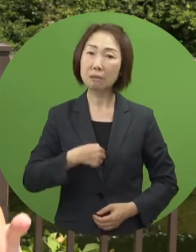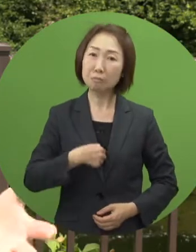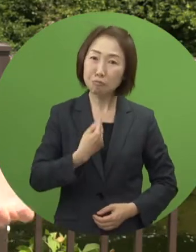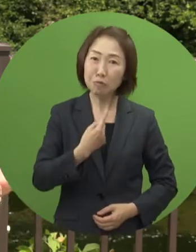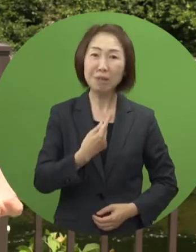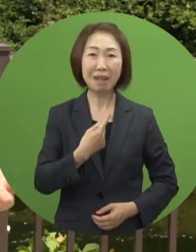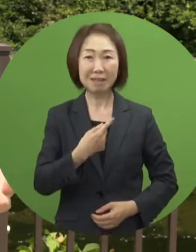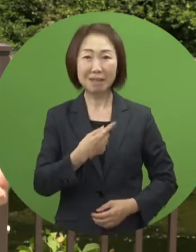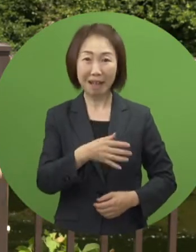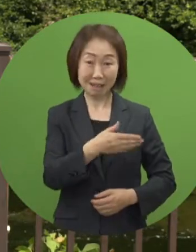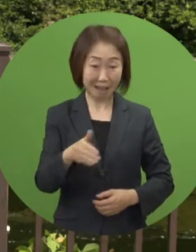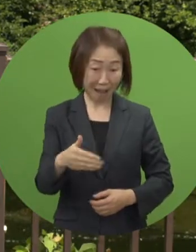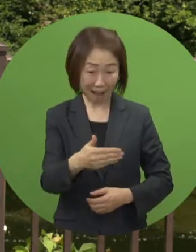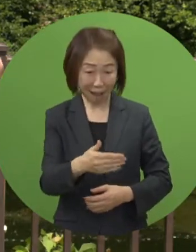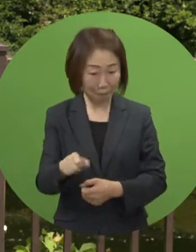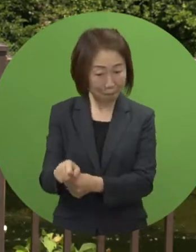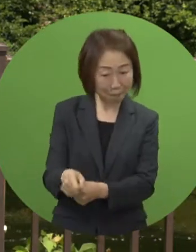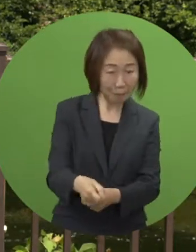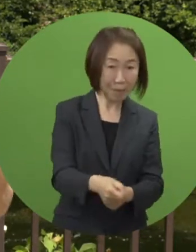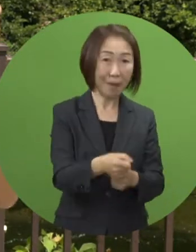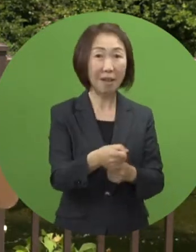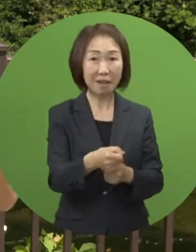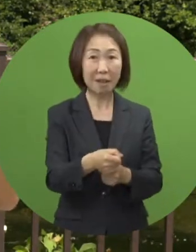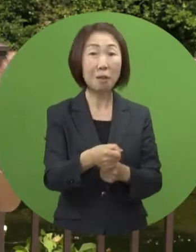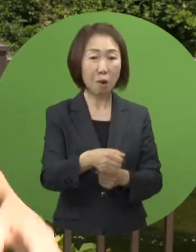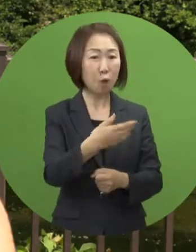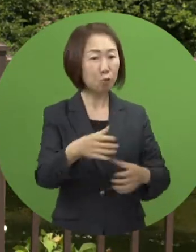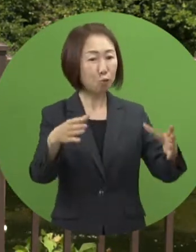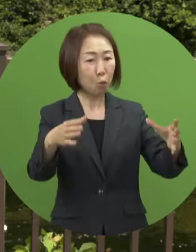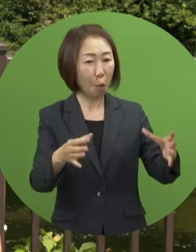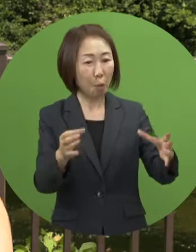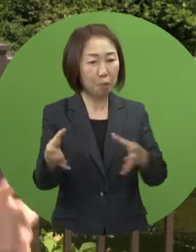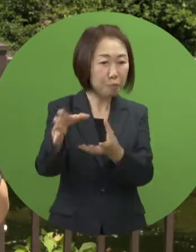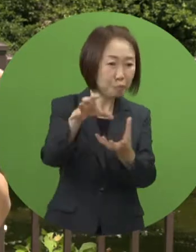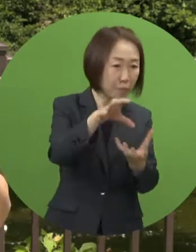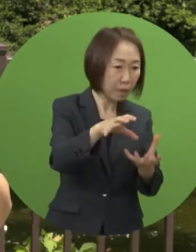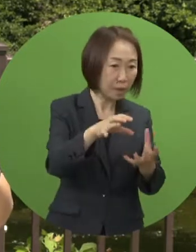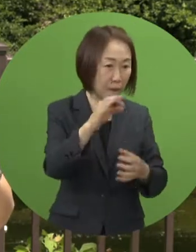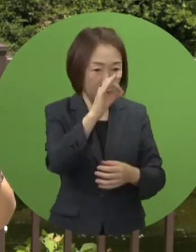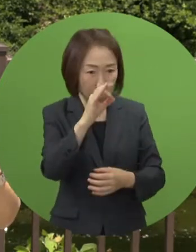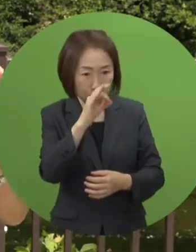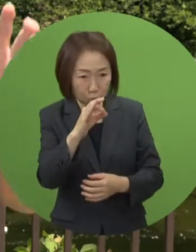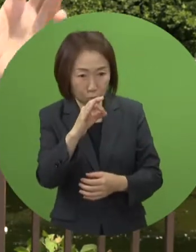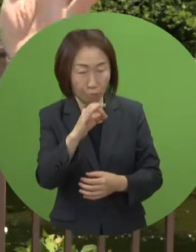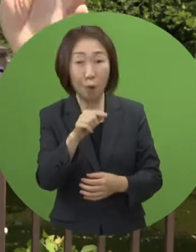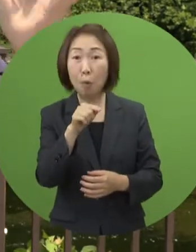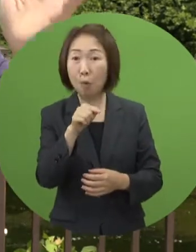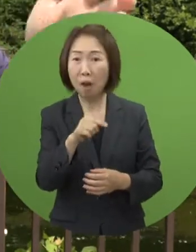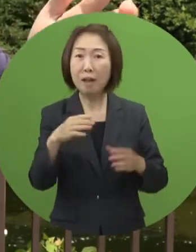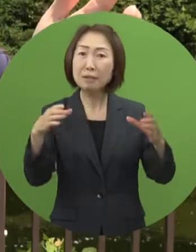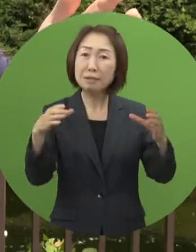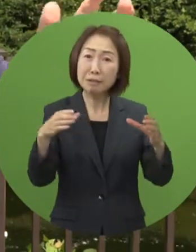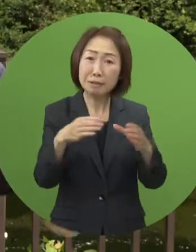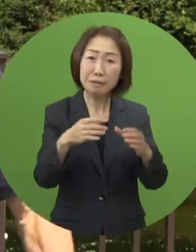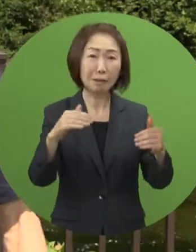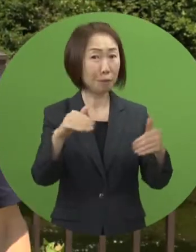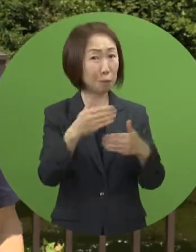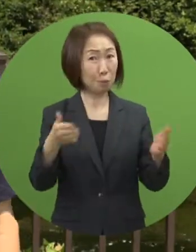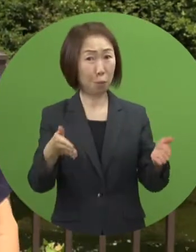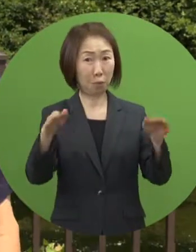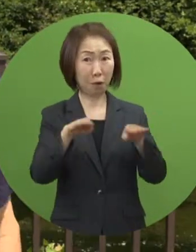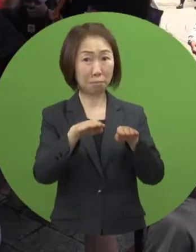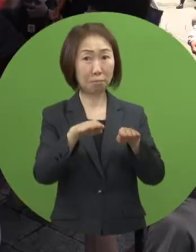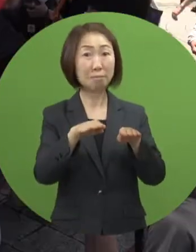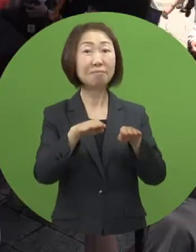自分たちの手で魚が取れて、それを水槽で観察して、これ小さな水族館なんですよね。